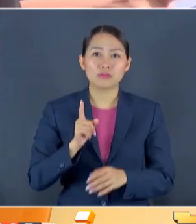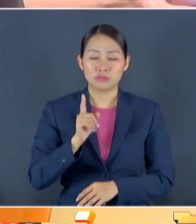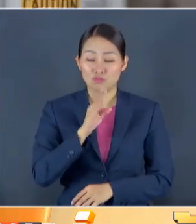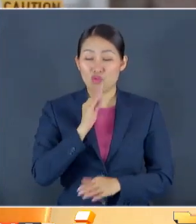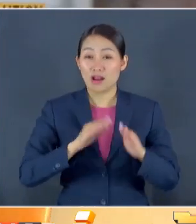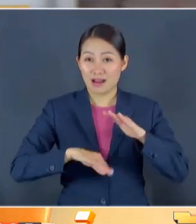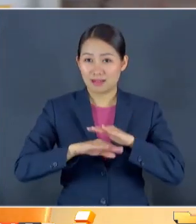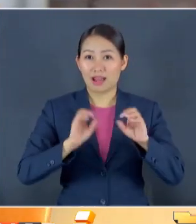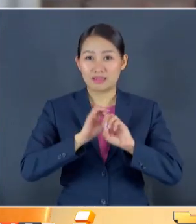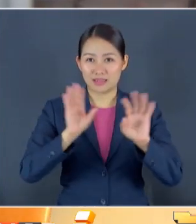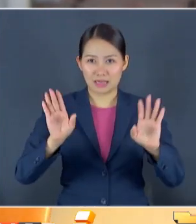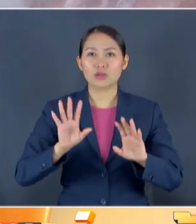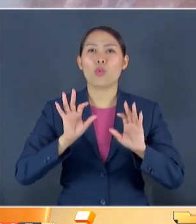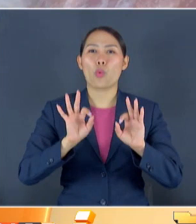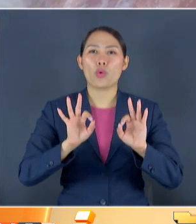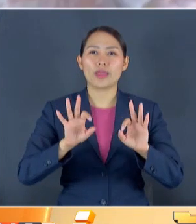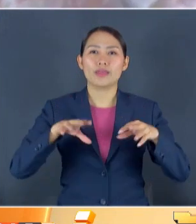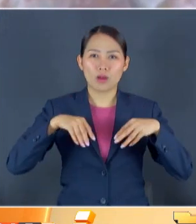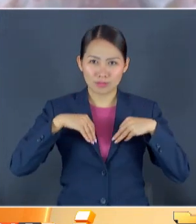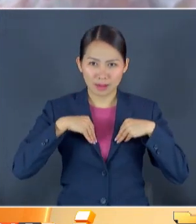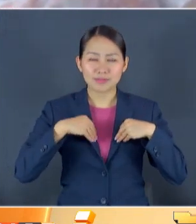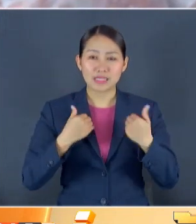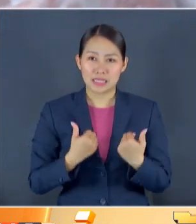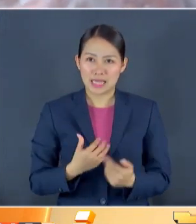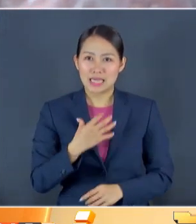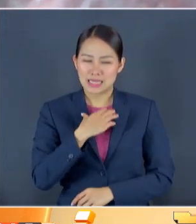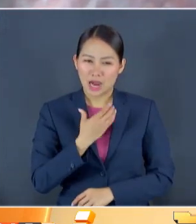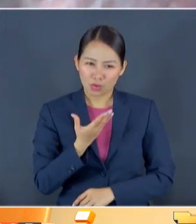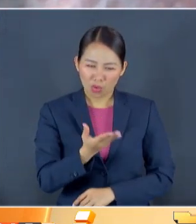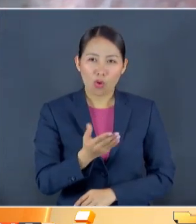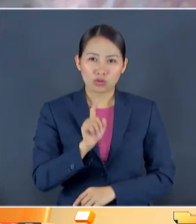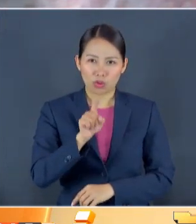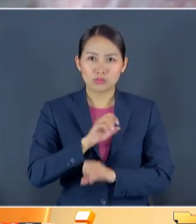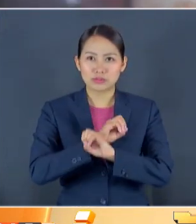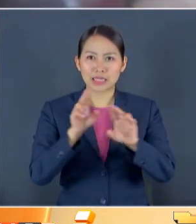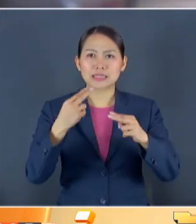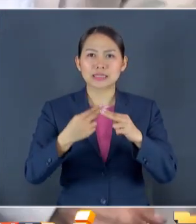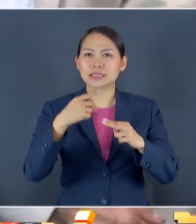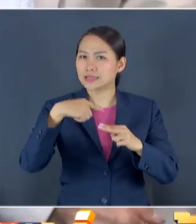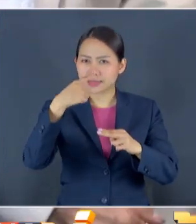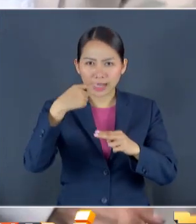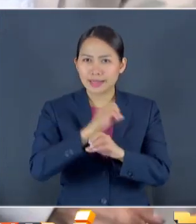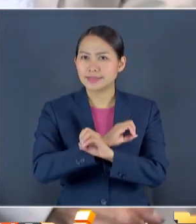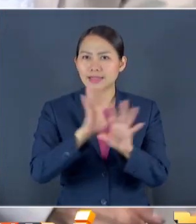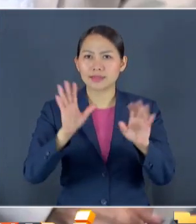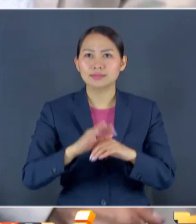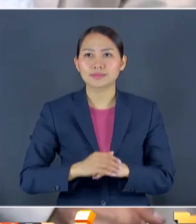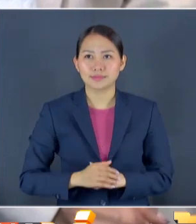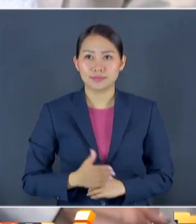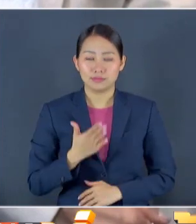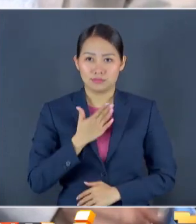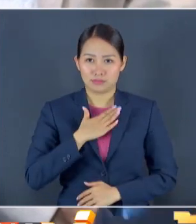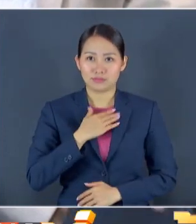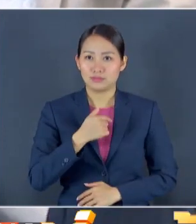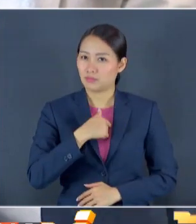างเงี้ยเปิดชื่อกันไปเลยเปิดชื่อออกมาเลยว่าเป็นนักการเมืองคนไหนอ ่ ะ ผมมั่นใจตัวเองและ